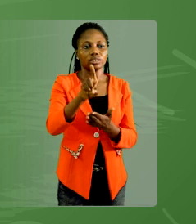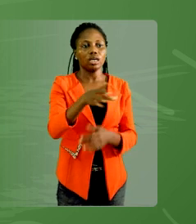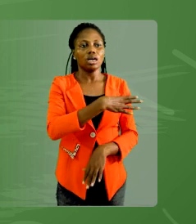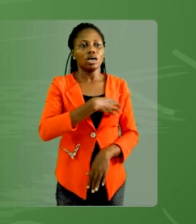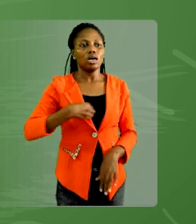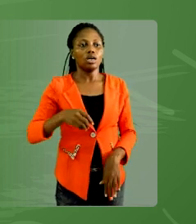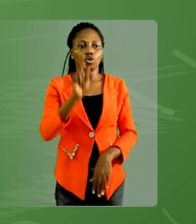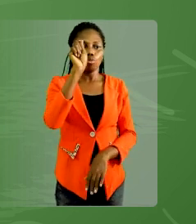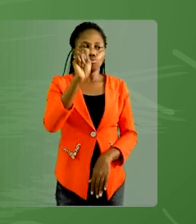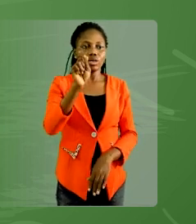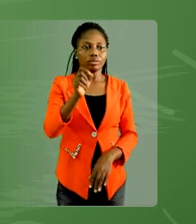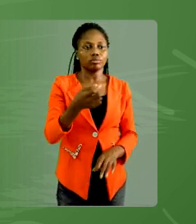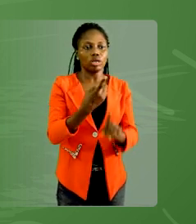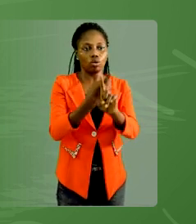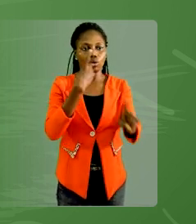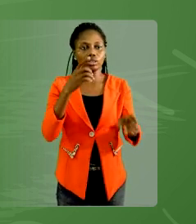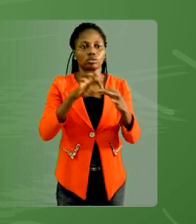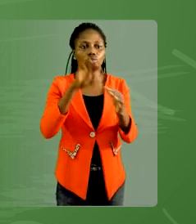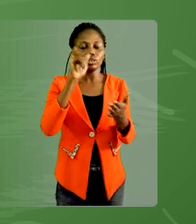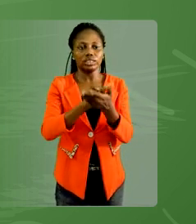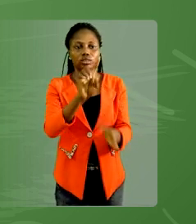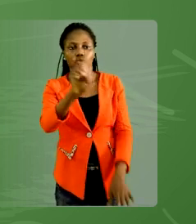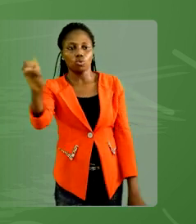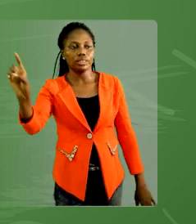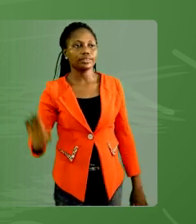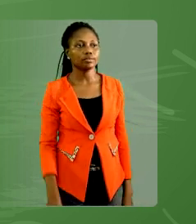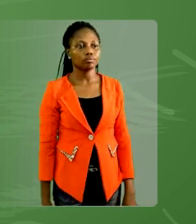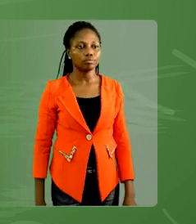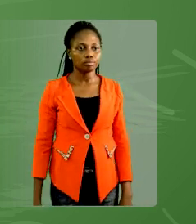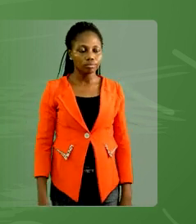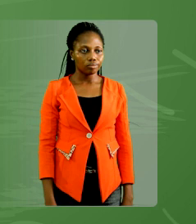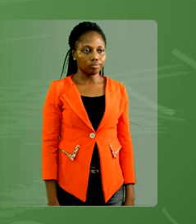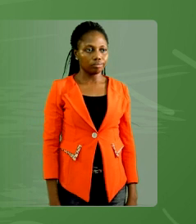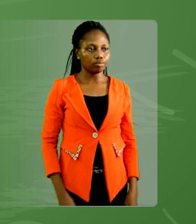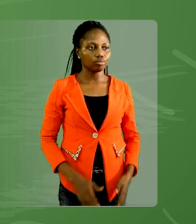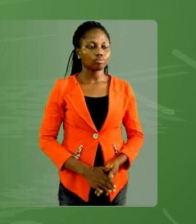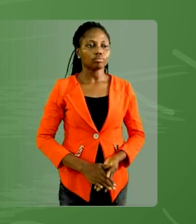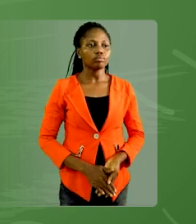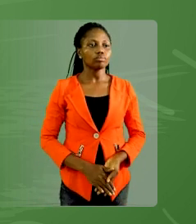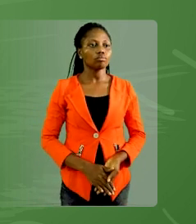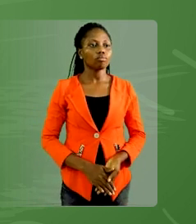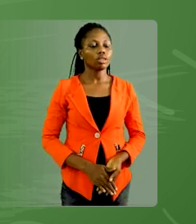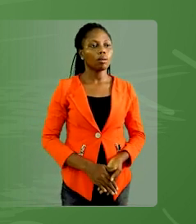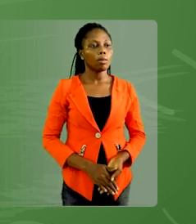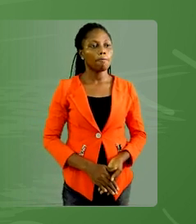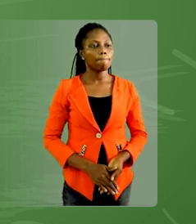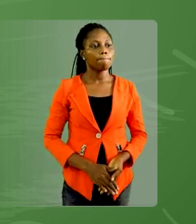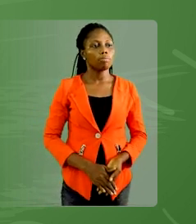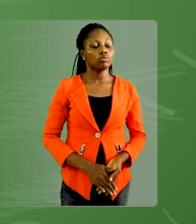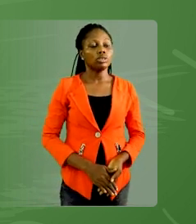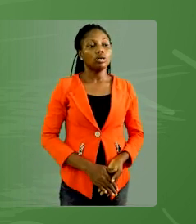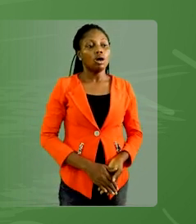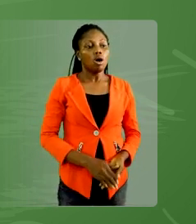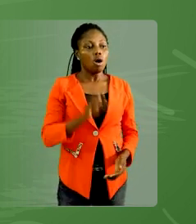et l'ordonnée à l'origine de cette droite. Donc, dans la présentation, nous avons dit